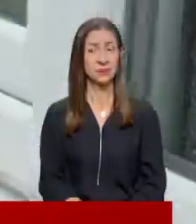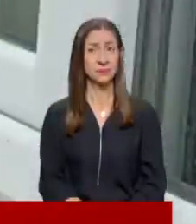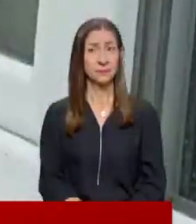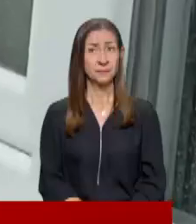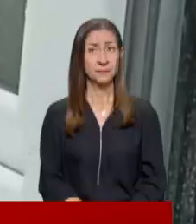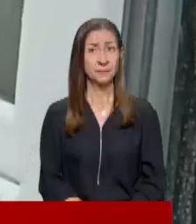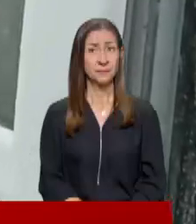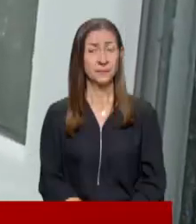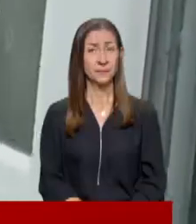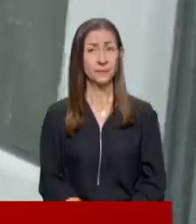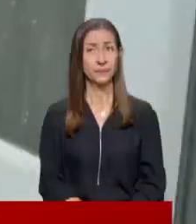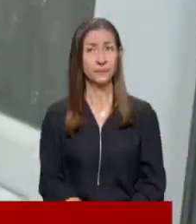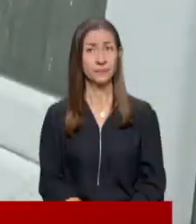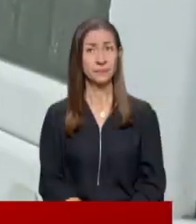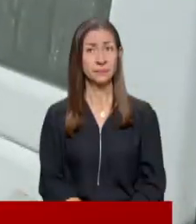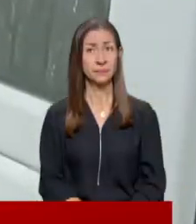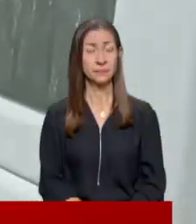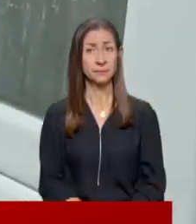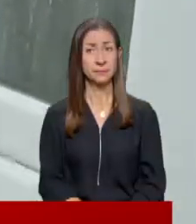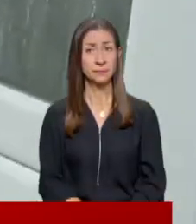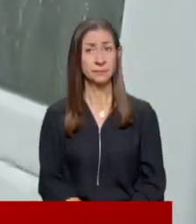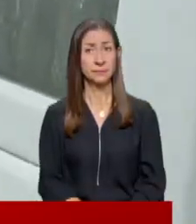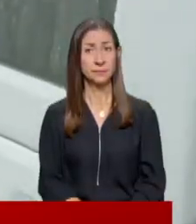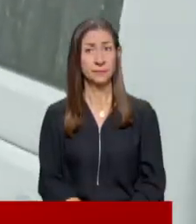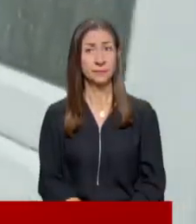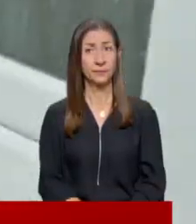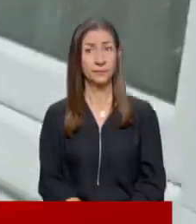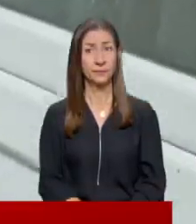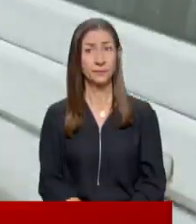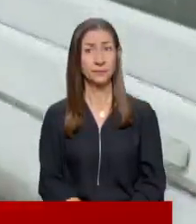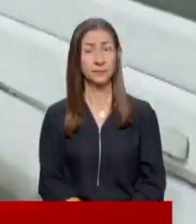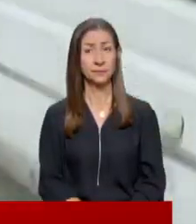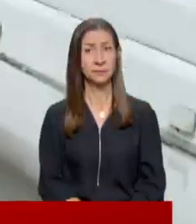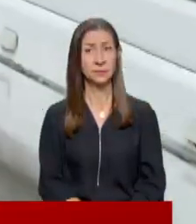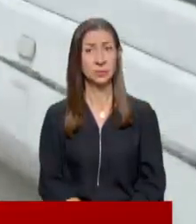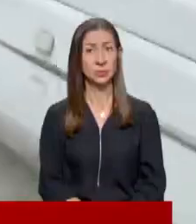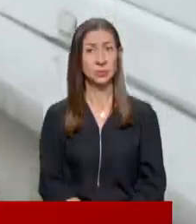Hadi. Çek. Çek.